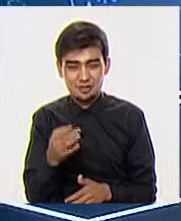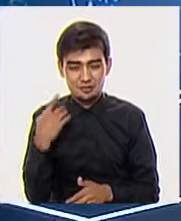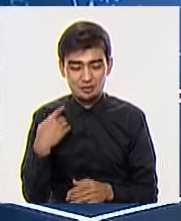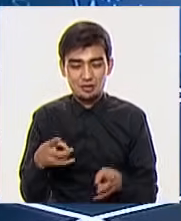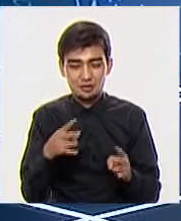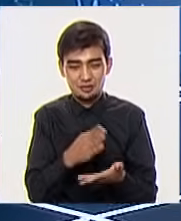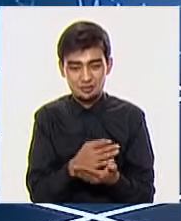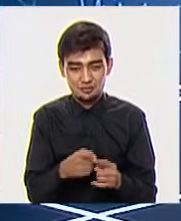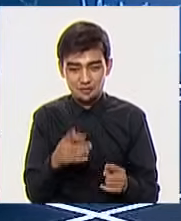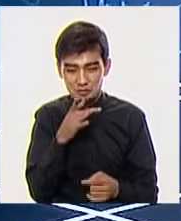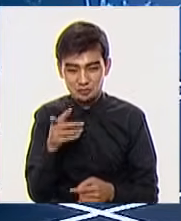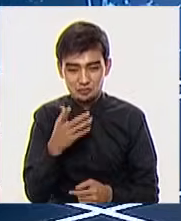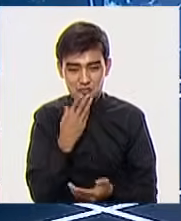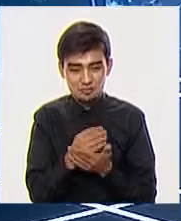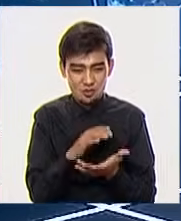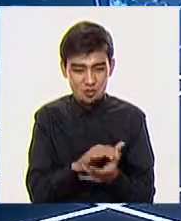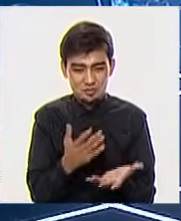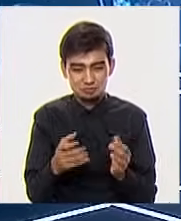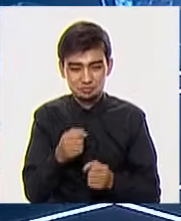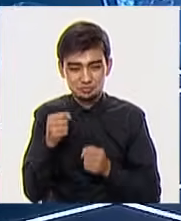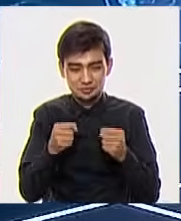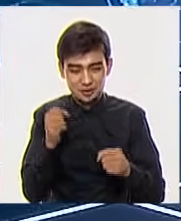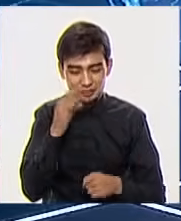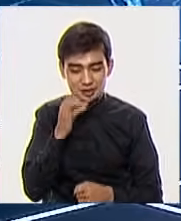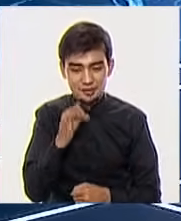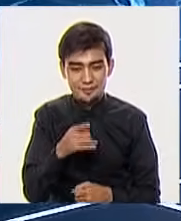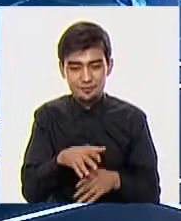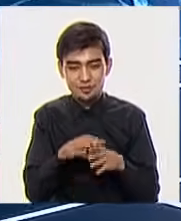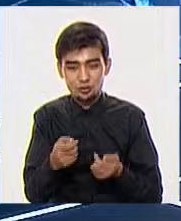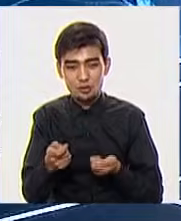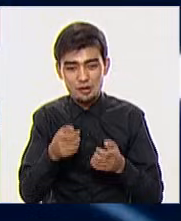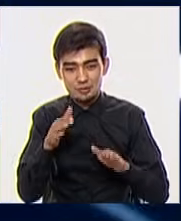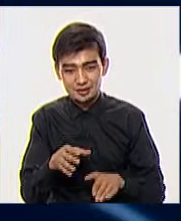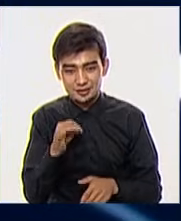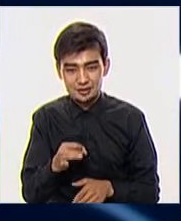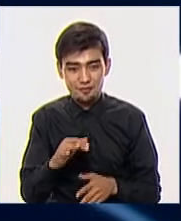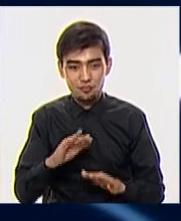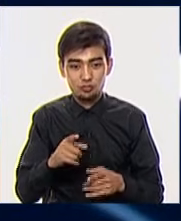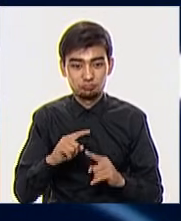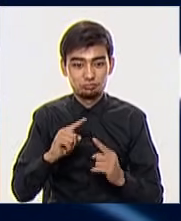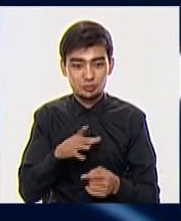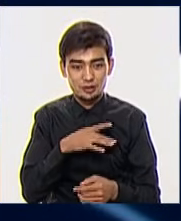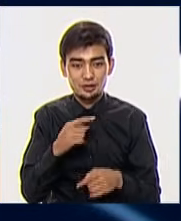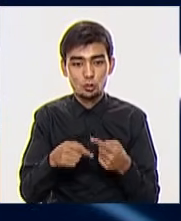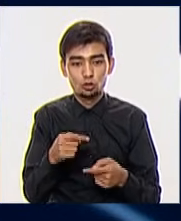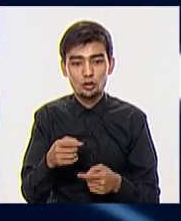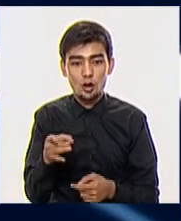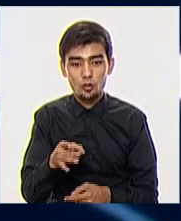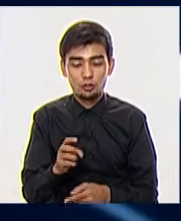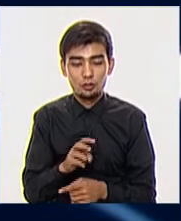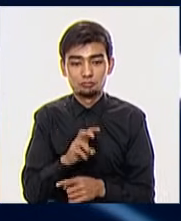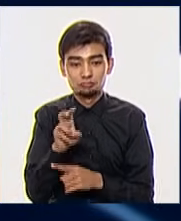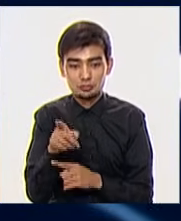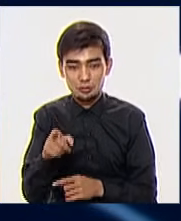бардым. Мысалы, сен бір ауданның атқарушы билігінің бірдеме болып ұсталып қалсаң, онда сен келесі ауданға барып ауданның басшысы